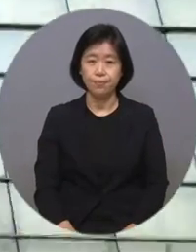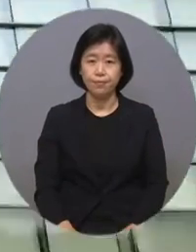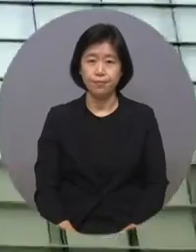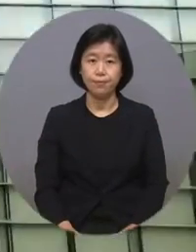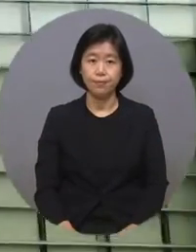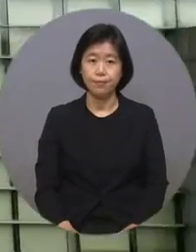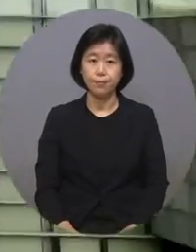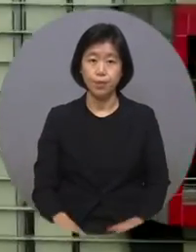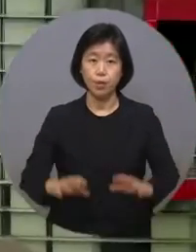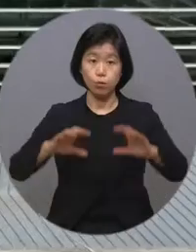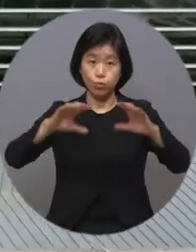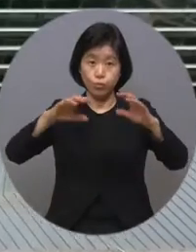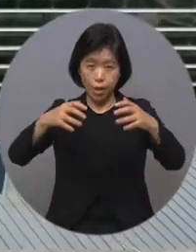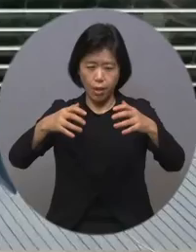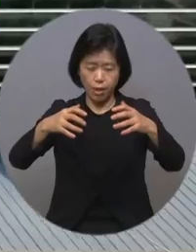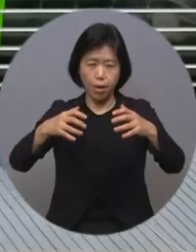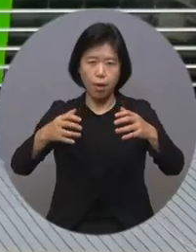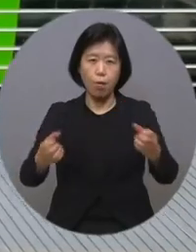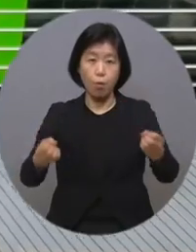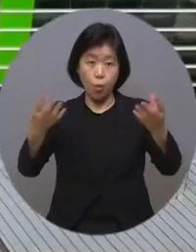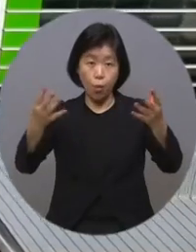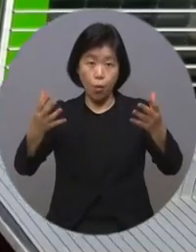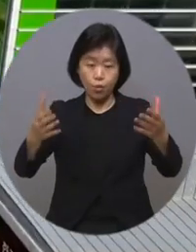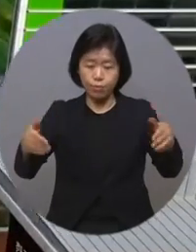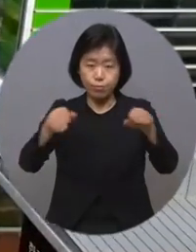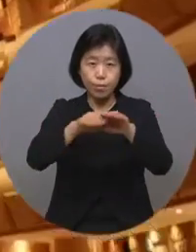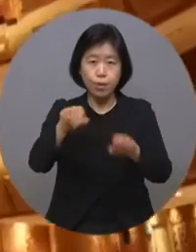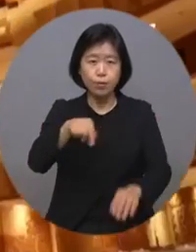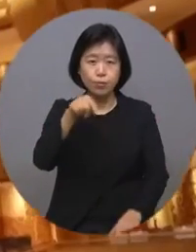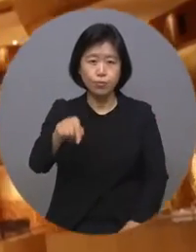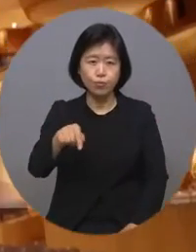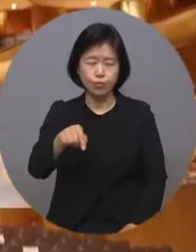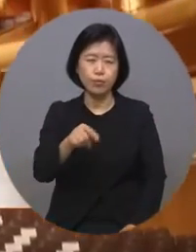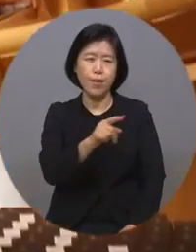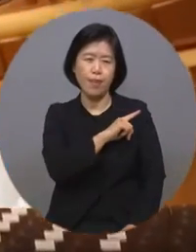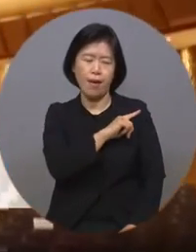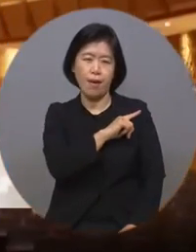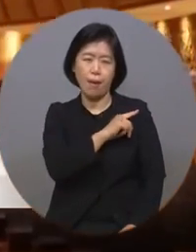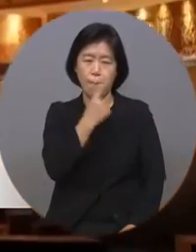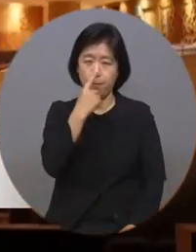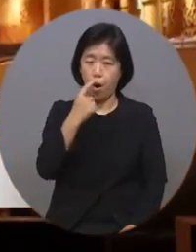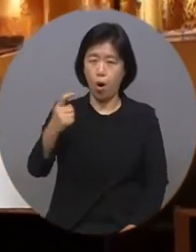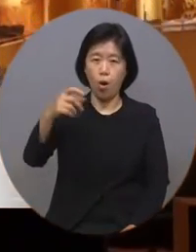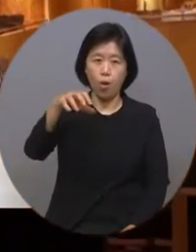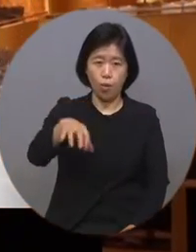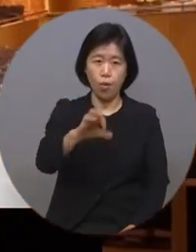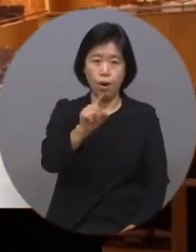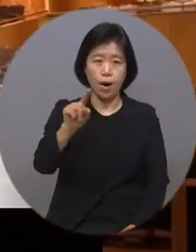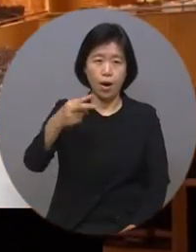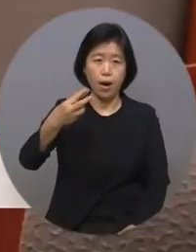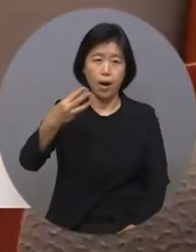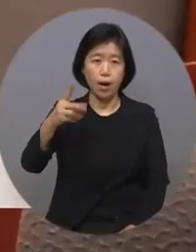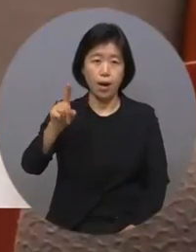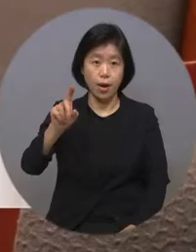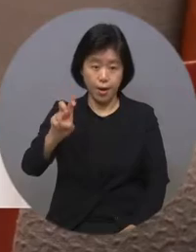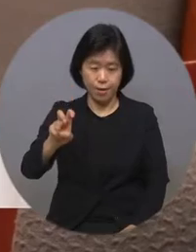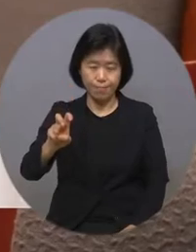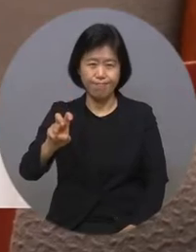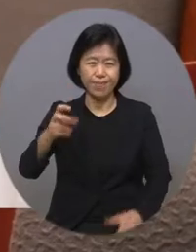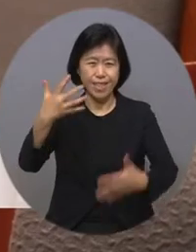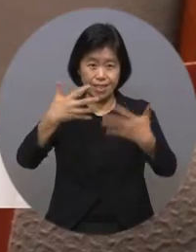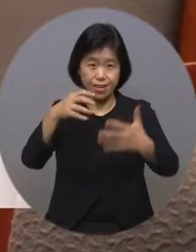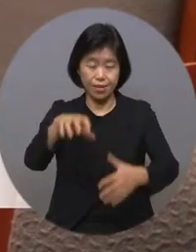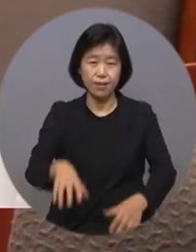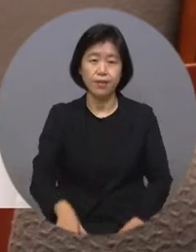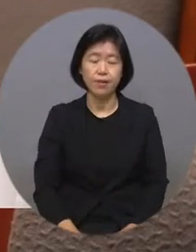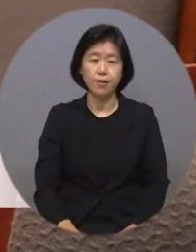국내 공연장 중 정상급 규모와 유용을 자랑하는 고향 아람누리의 아람극장입니다. 좌석 간